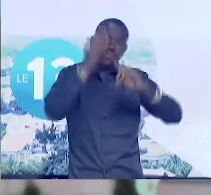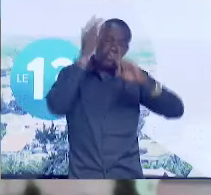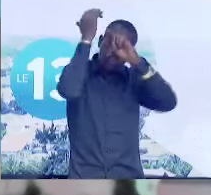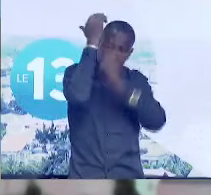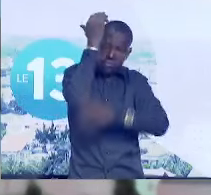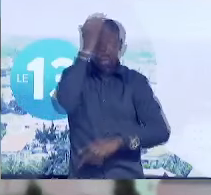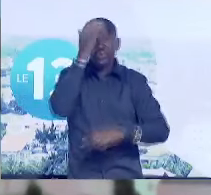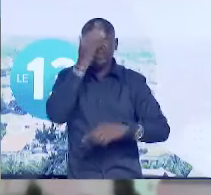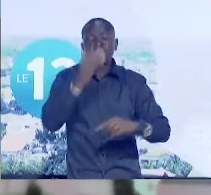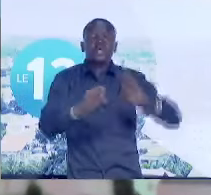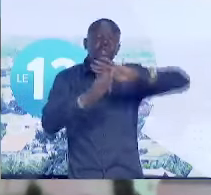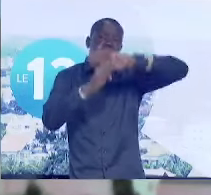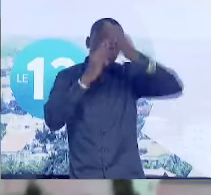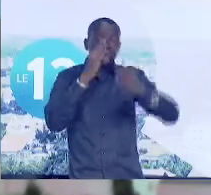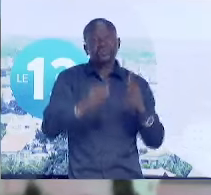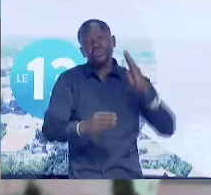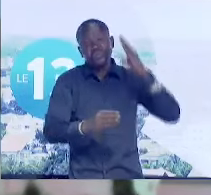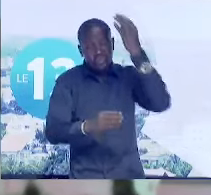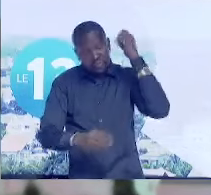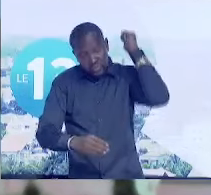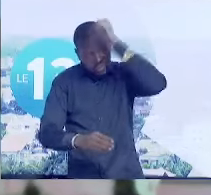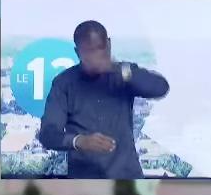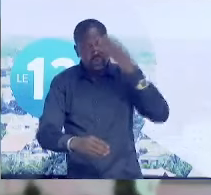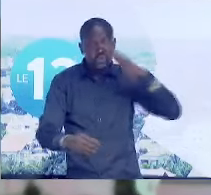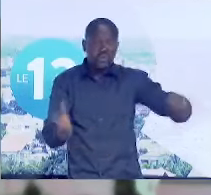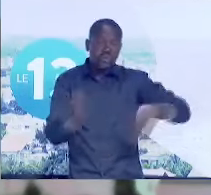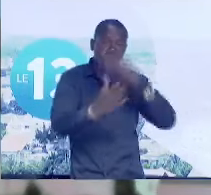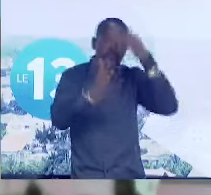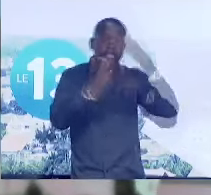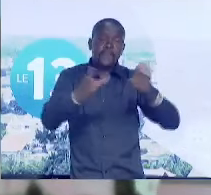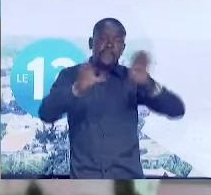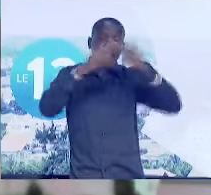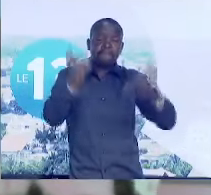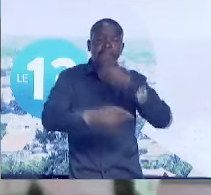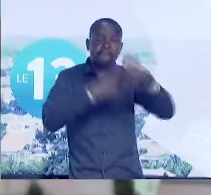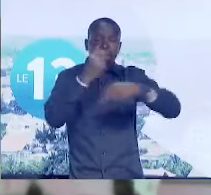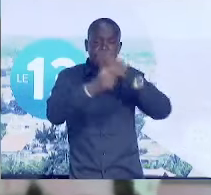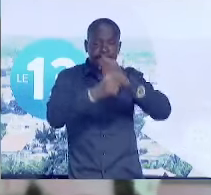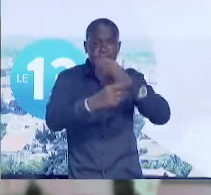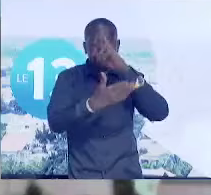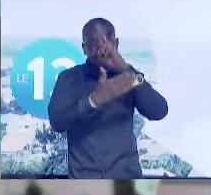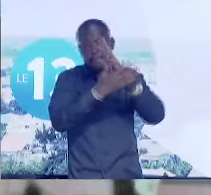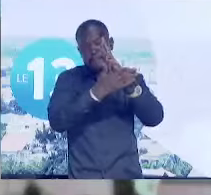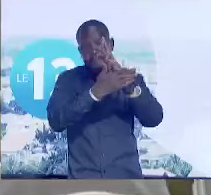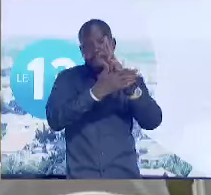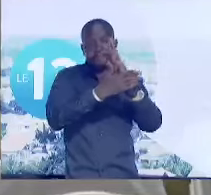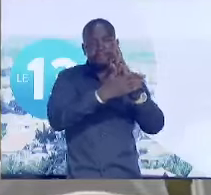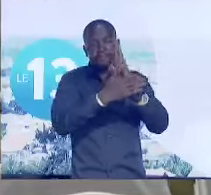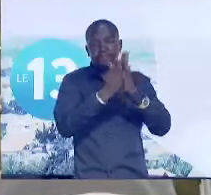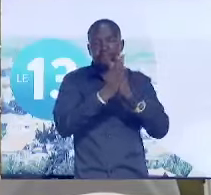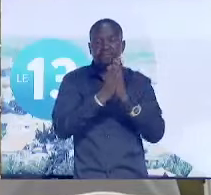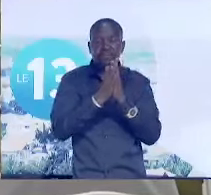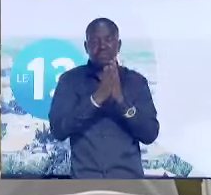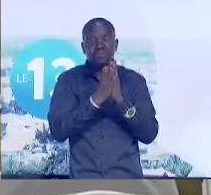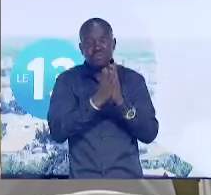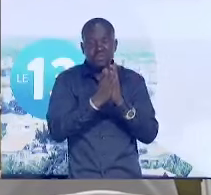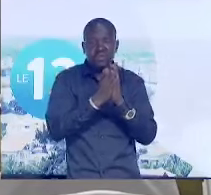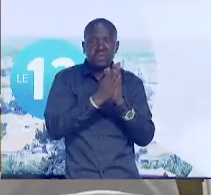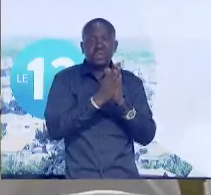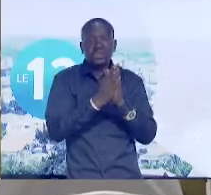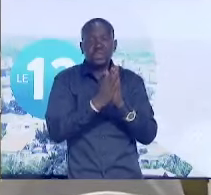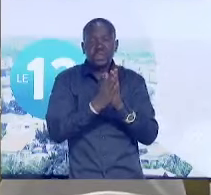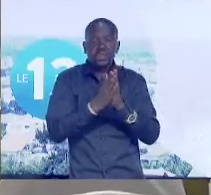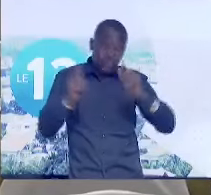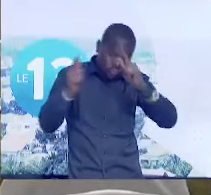ces États de l'Afrique de l'Ouest et centrale. L'ouverture des travaux avec Jérôme Tendalo. Sont